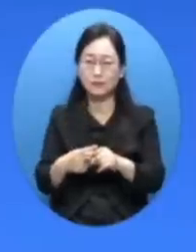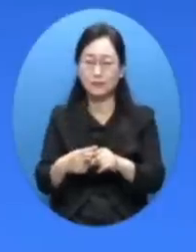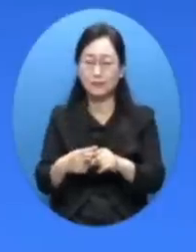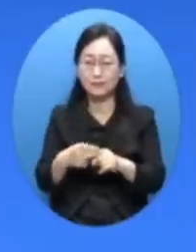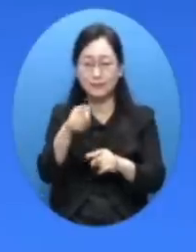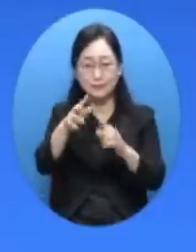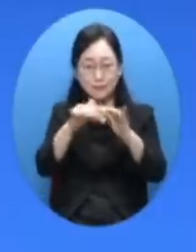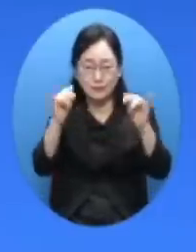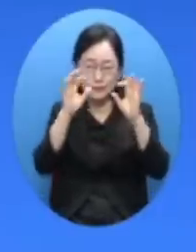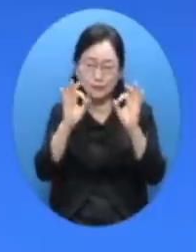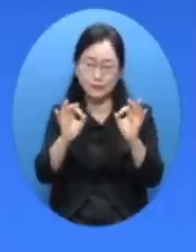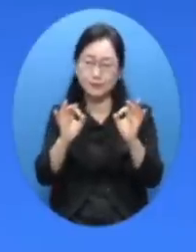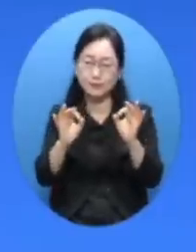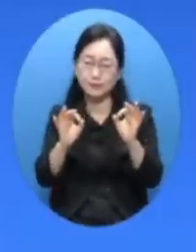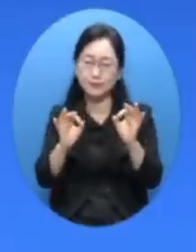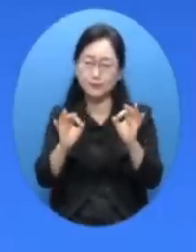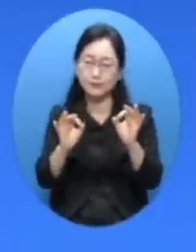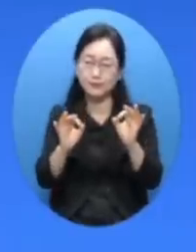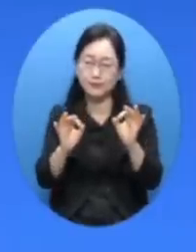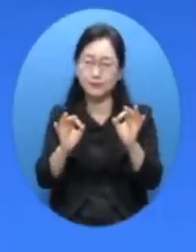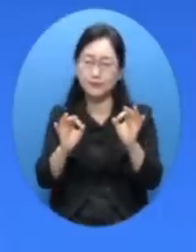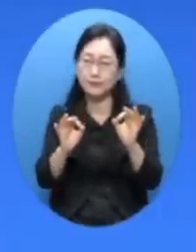그들은